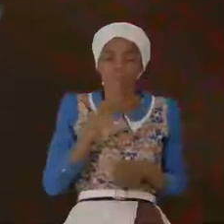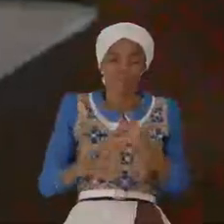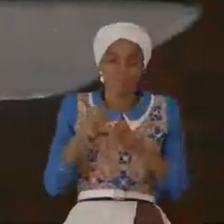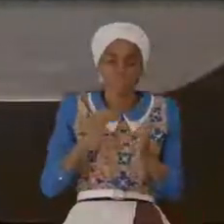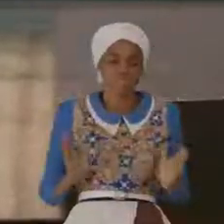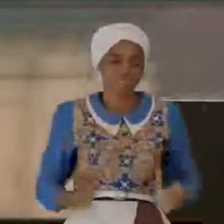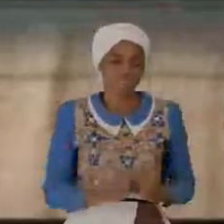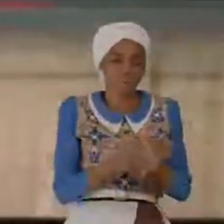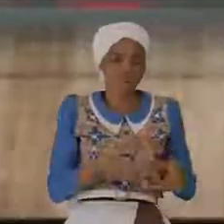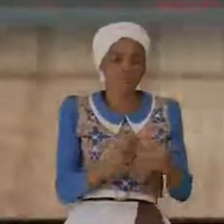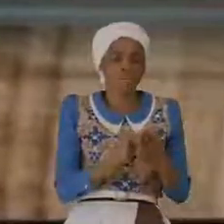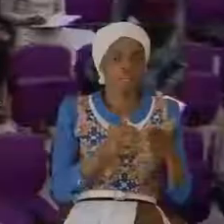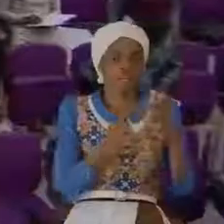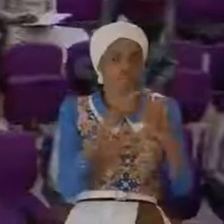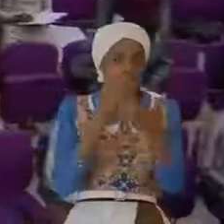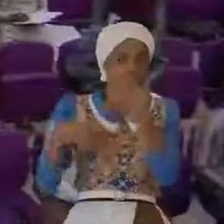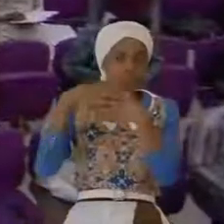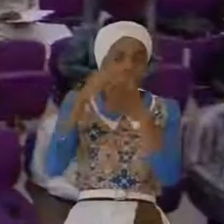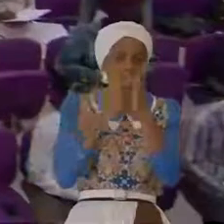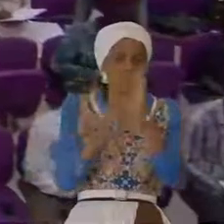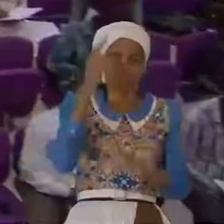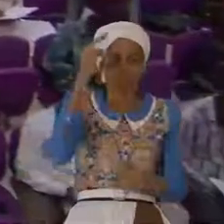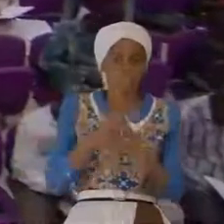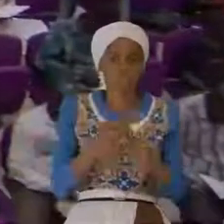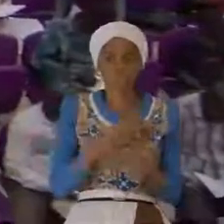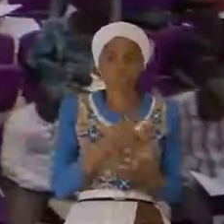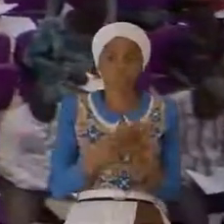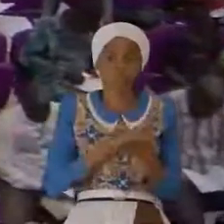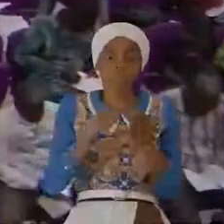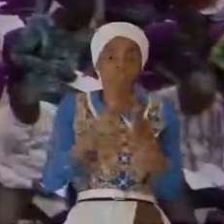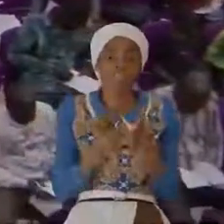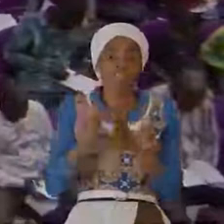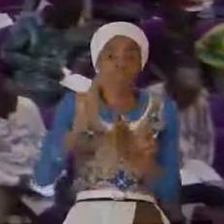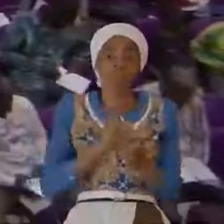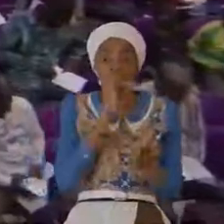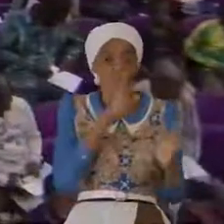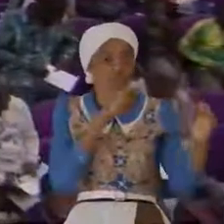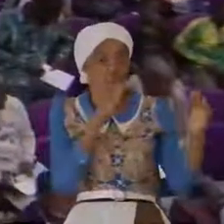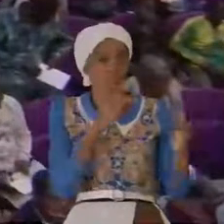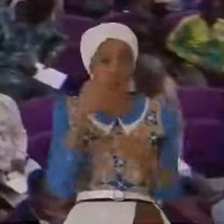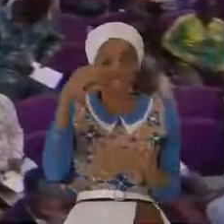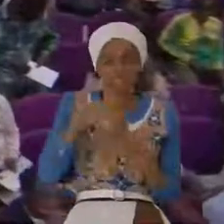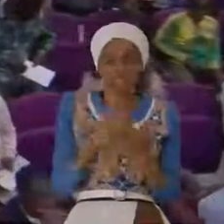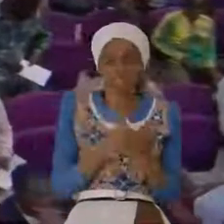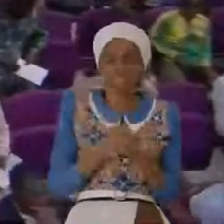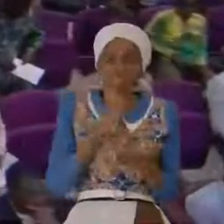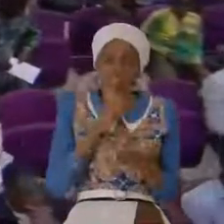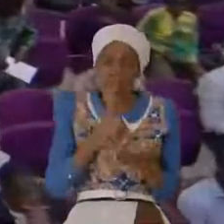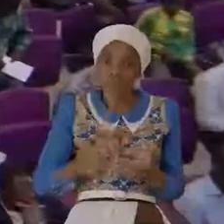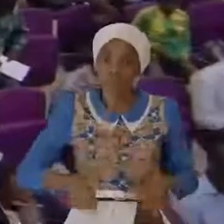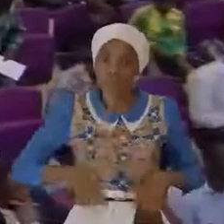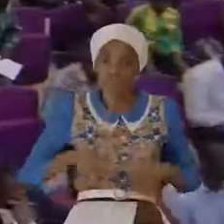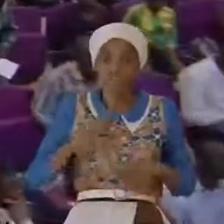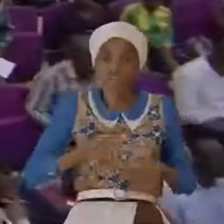ciel au nom de Jésus-Christ. Et la sainteté que le Seigneur espère de chaque vie, de